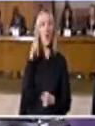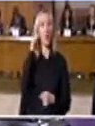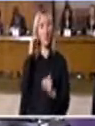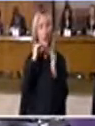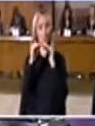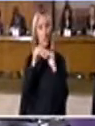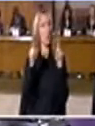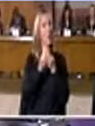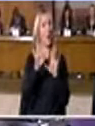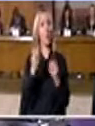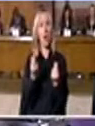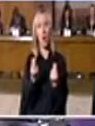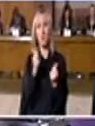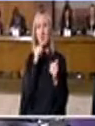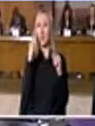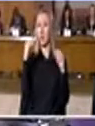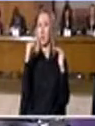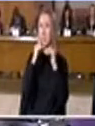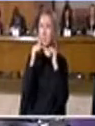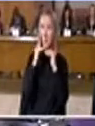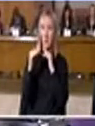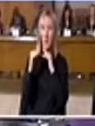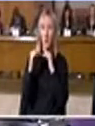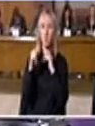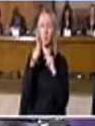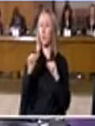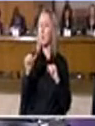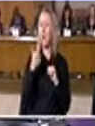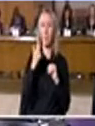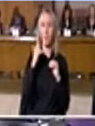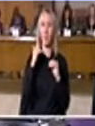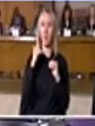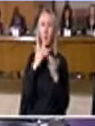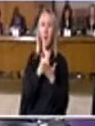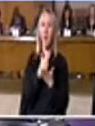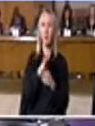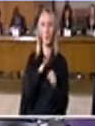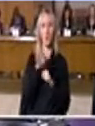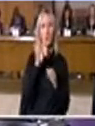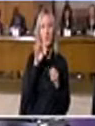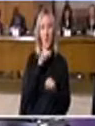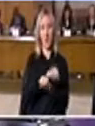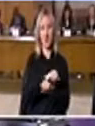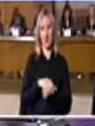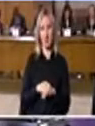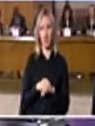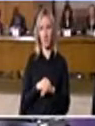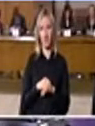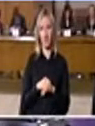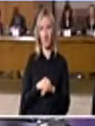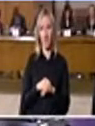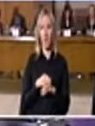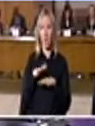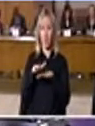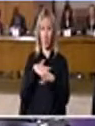i ekonomske jednakosti, sigurno je najbolji način borbe protiv nasilja. Skupština Srbije je prepoznala značaj